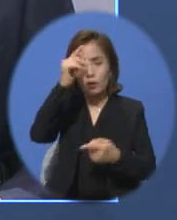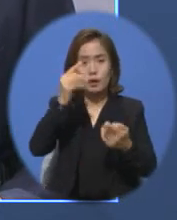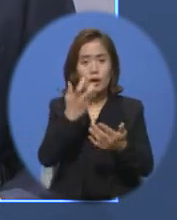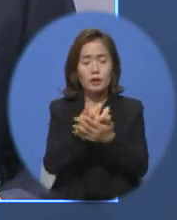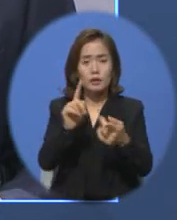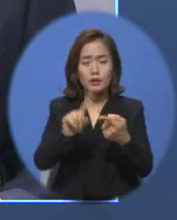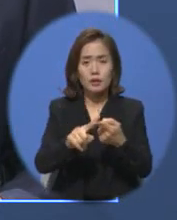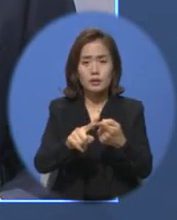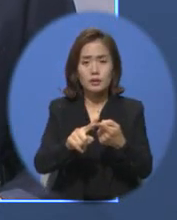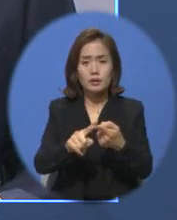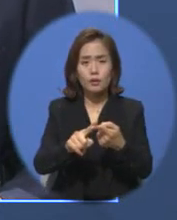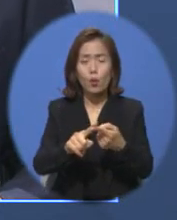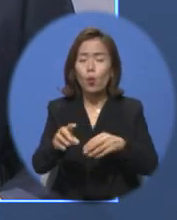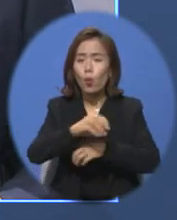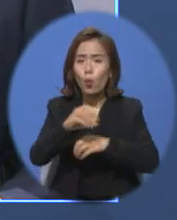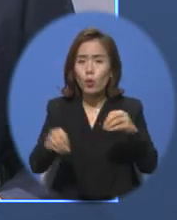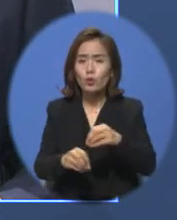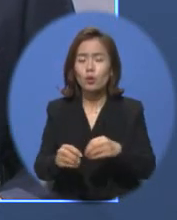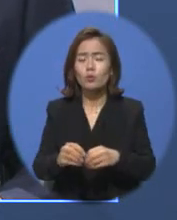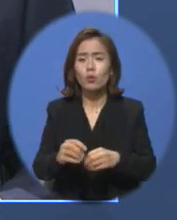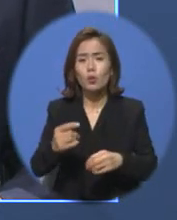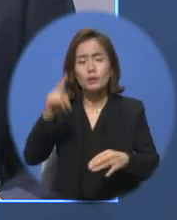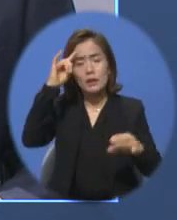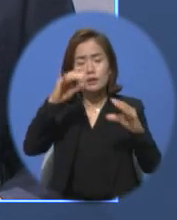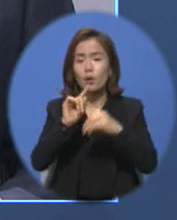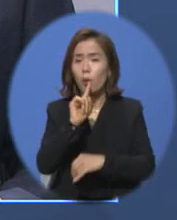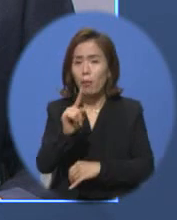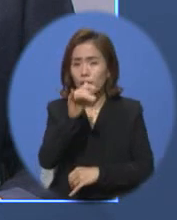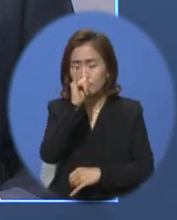검찰개혁법안자체에는찬성표를던졌습니다.